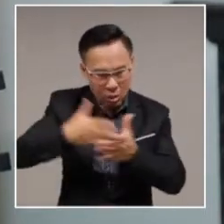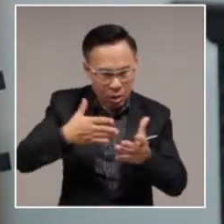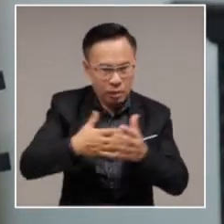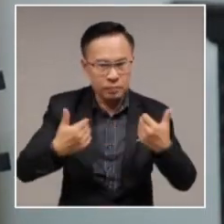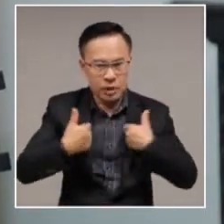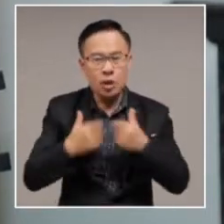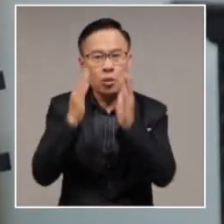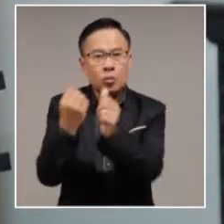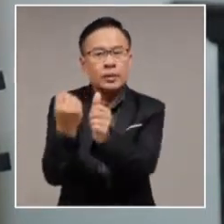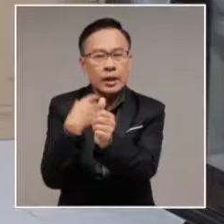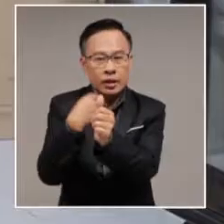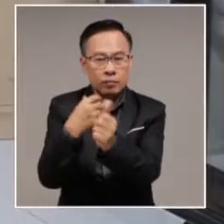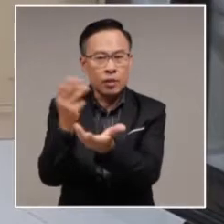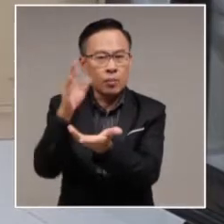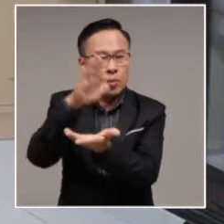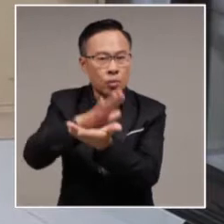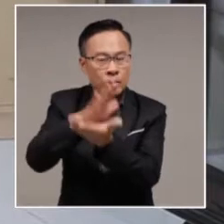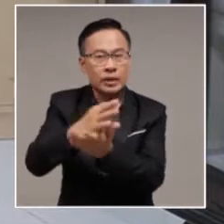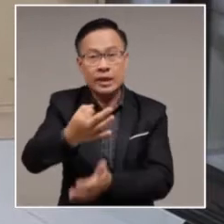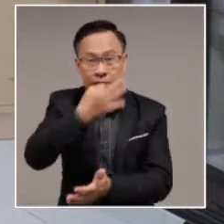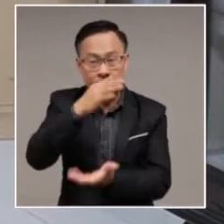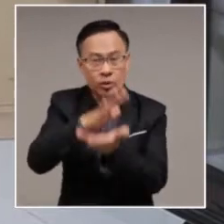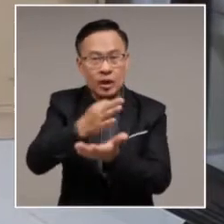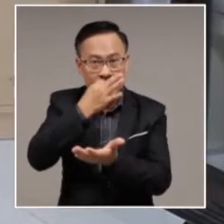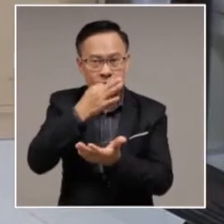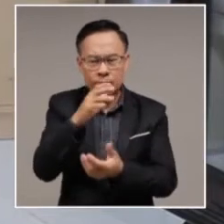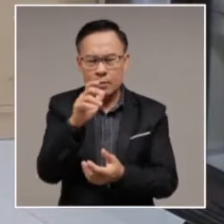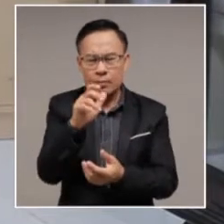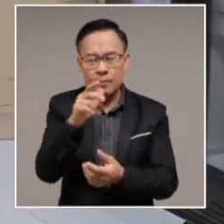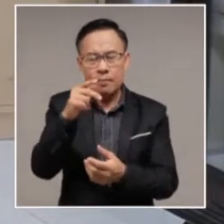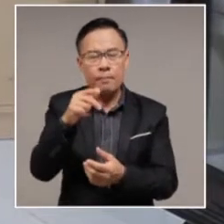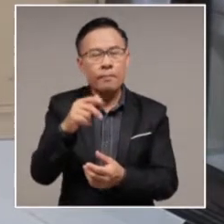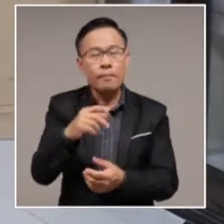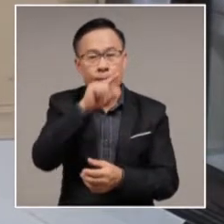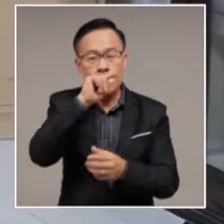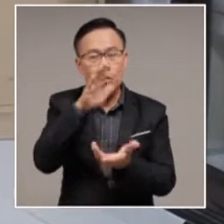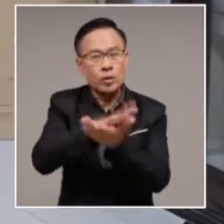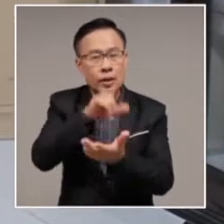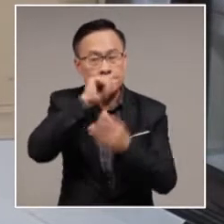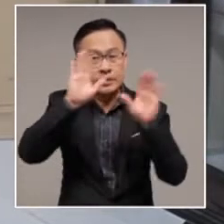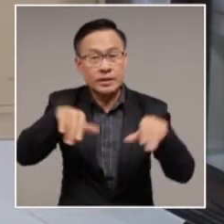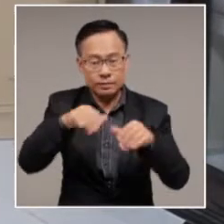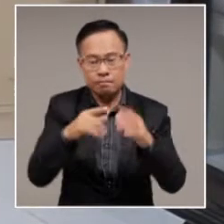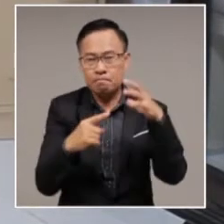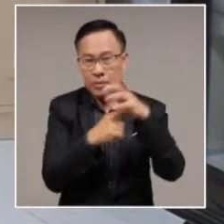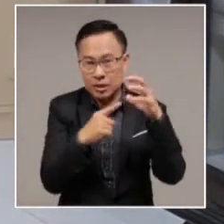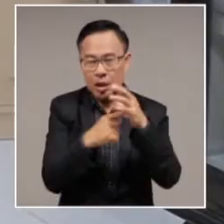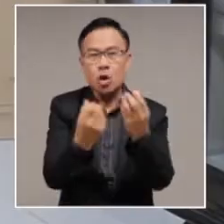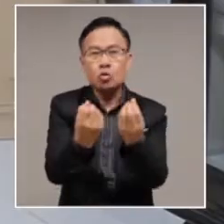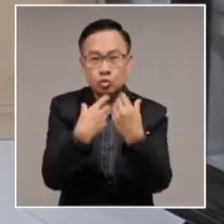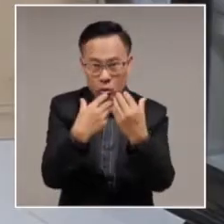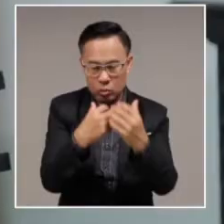มีคนมาแนะนำให้รู้จักกับโรงเรียนอาชีวะพระมหาไถ่พัทยาซึ่งเป็นโรงเรียนสอนวิชาชีพให้กับคนพิการ